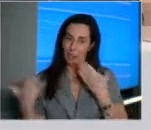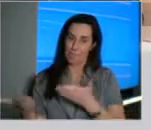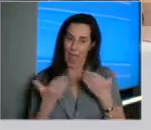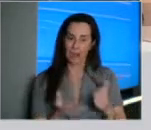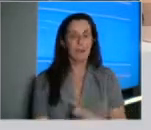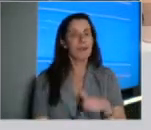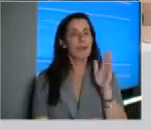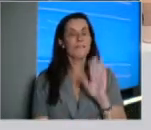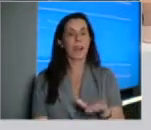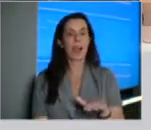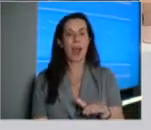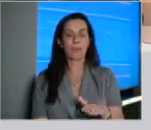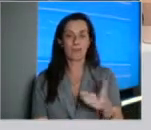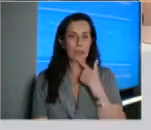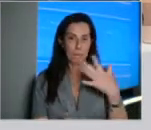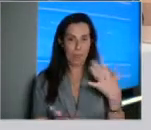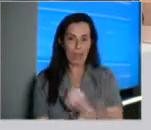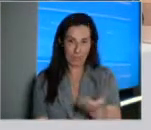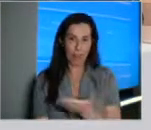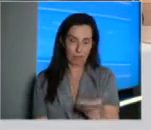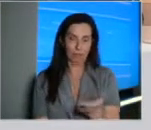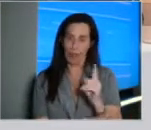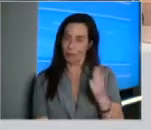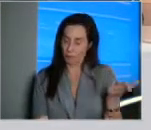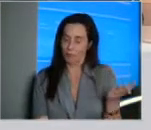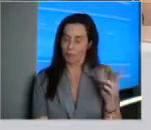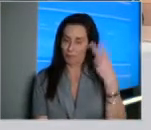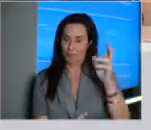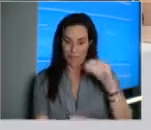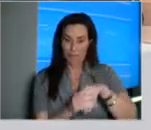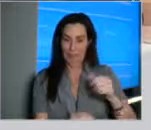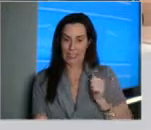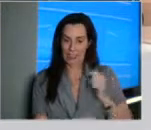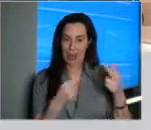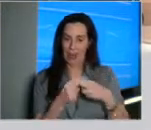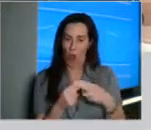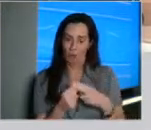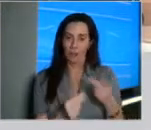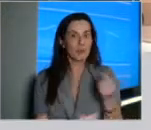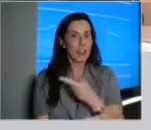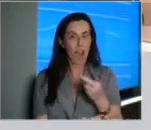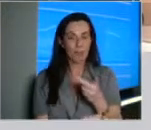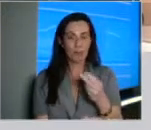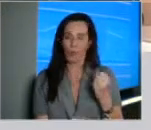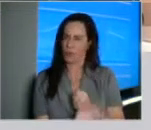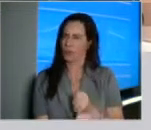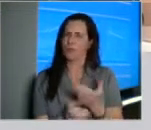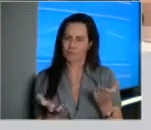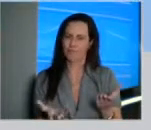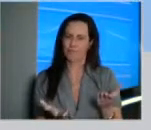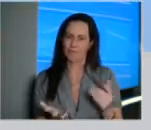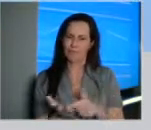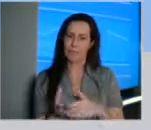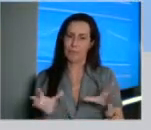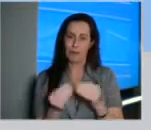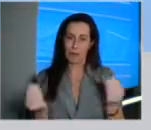וגם לאחל לכם בהצלחה, כי אתם עתידים להתגייס ממש בקרוב. ושניכם מתעסקים בצורה כזו או אחרת